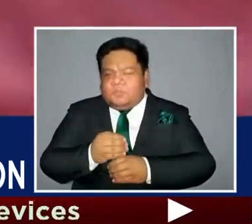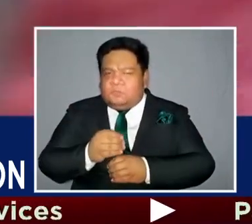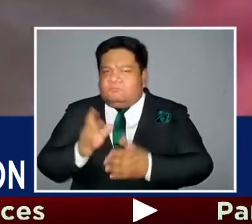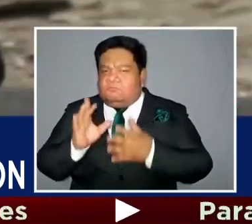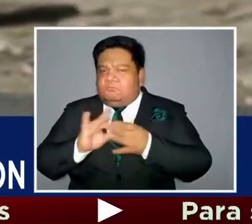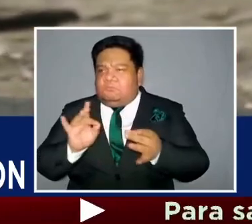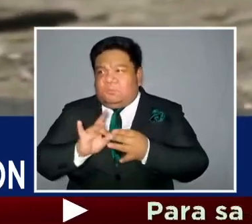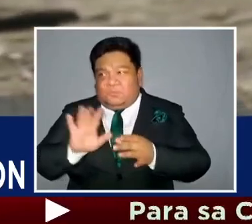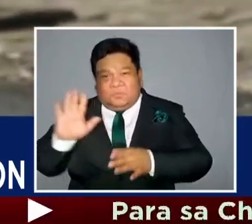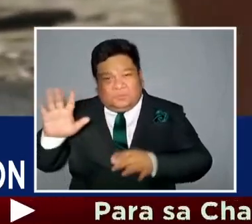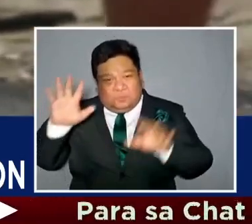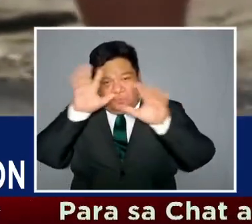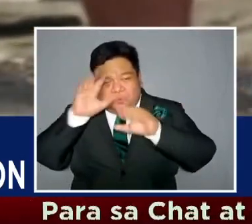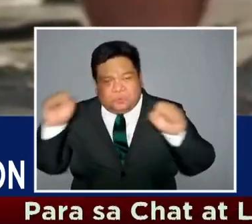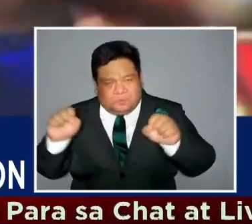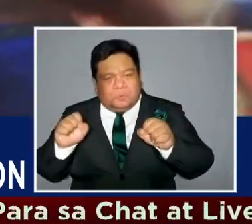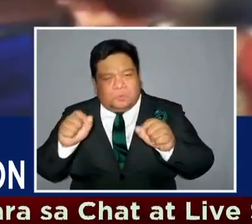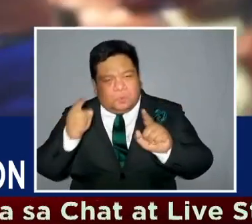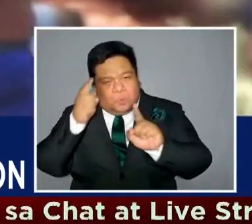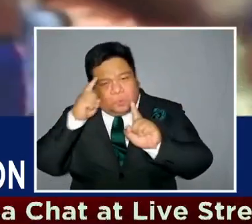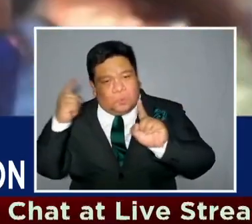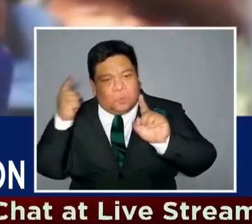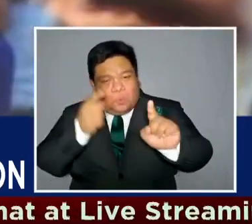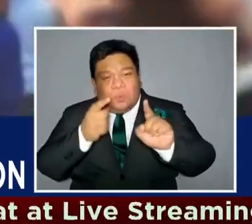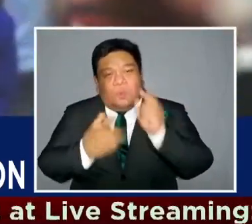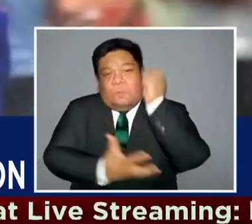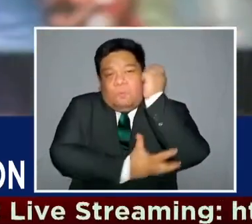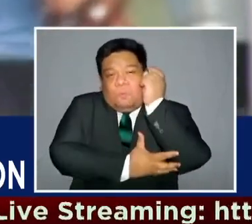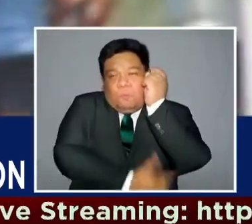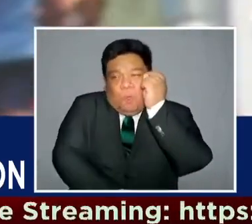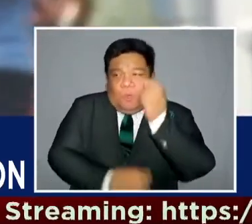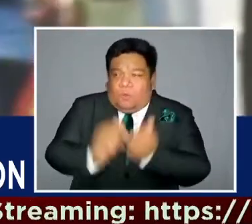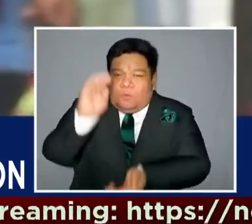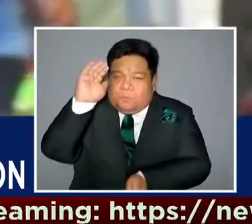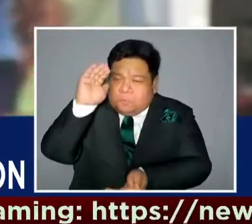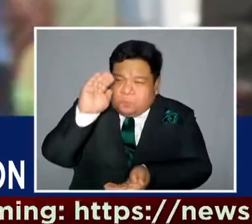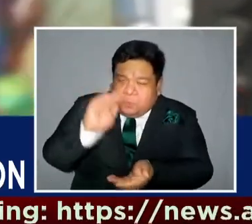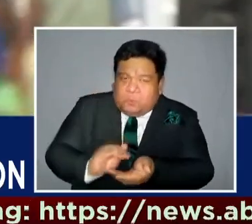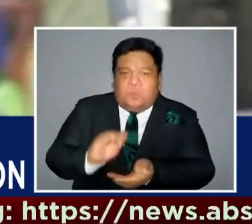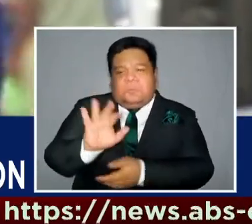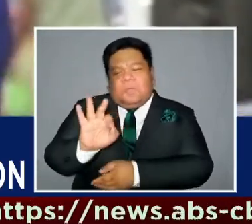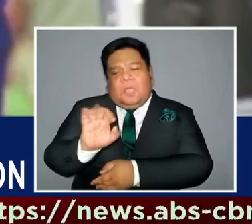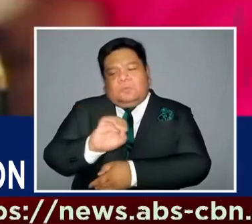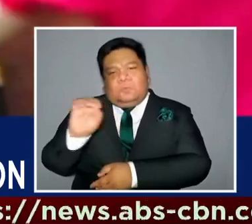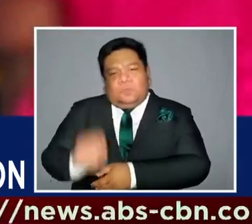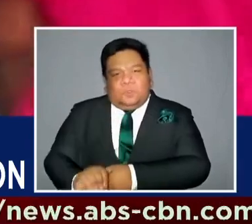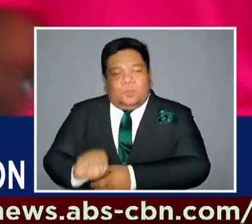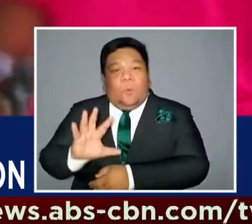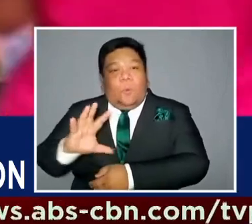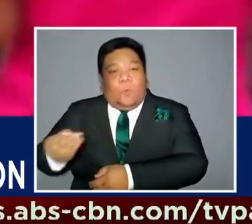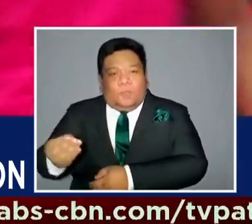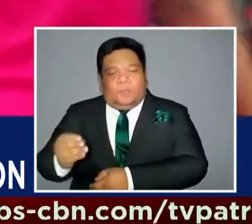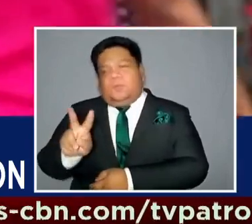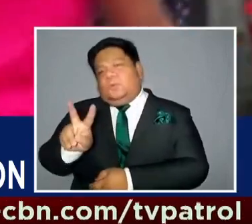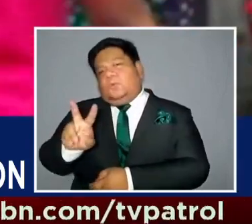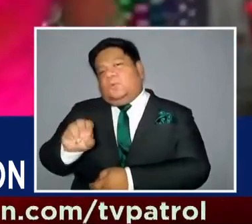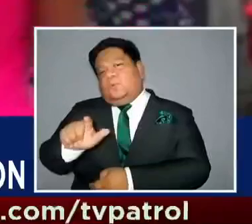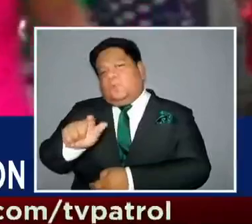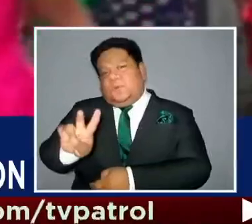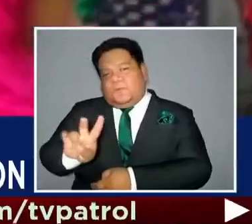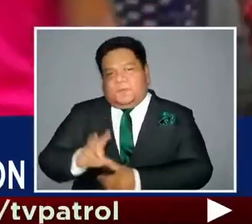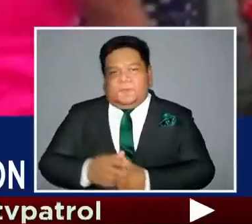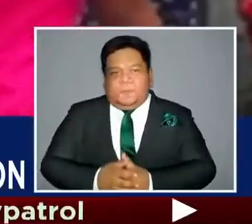maibaba sa 9% ang porsyento ng mga mahihirap sa populasyon pagdating ng 2027. Lady